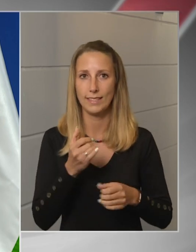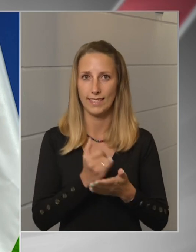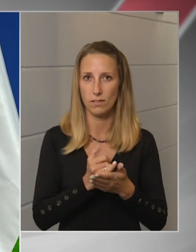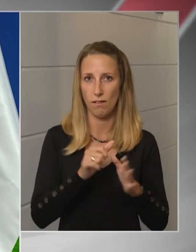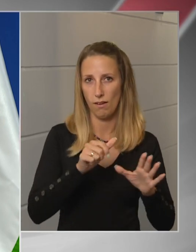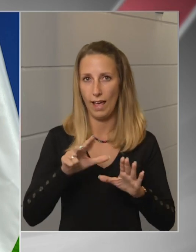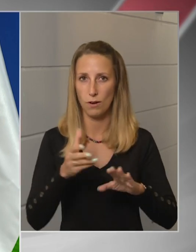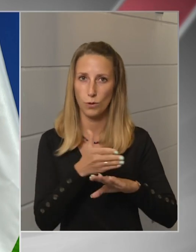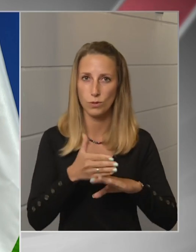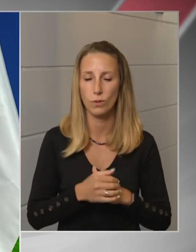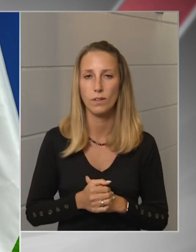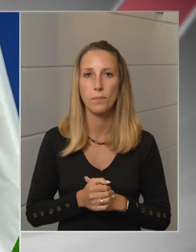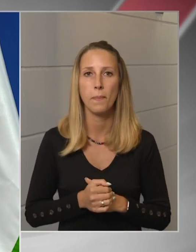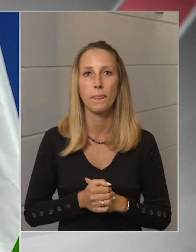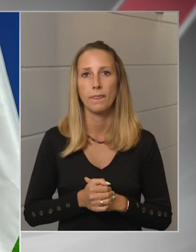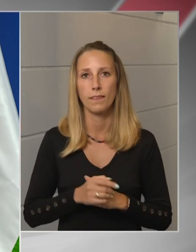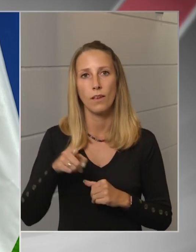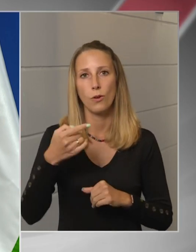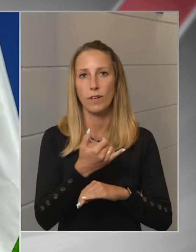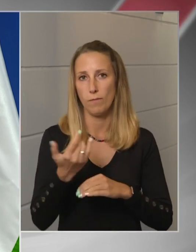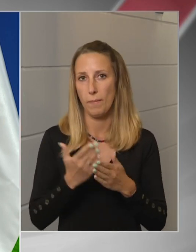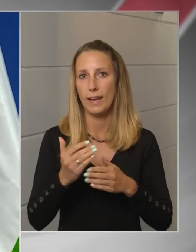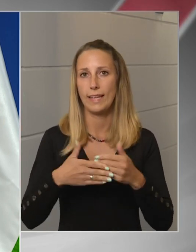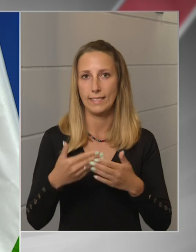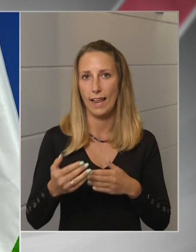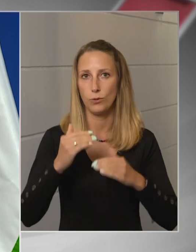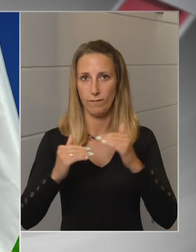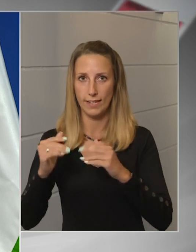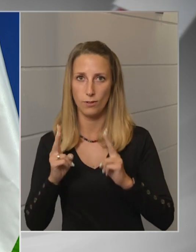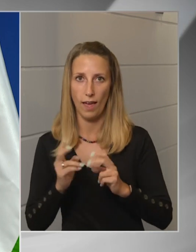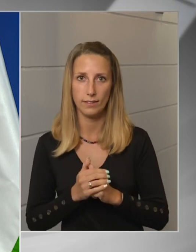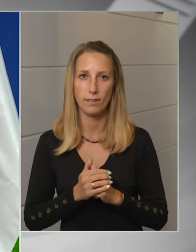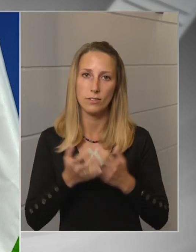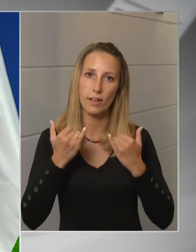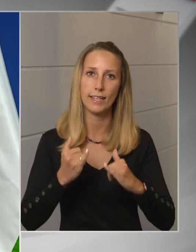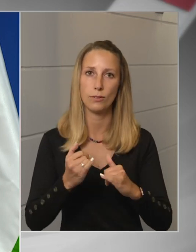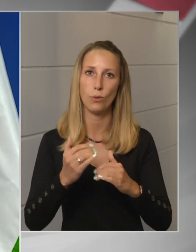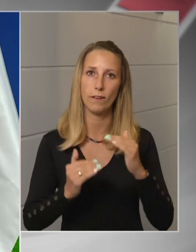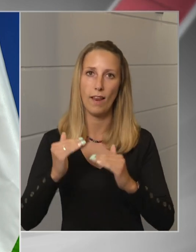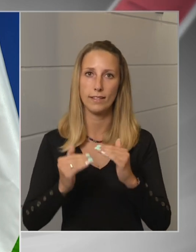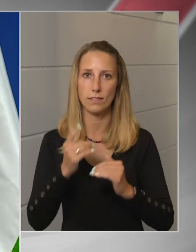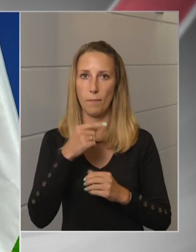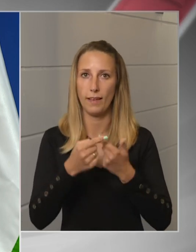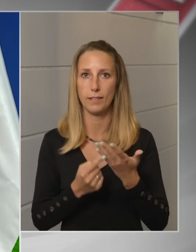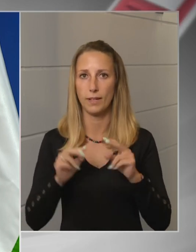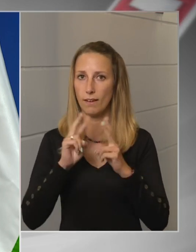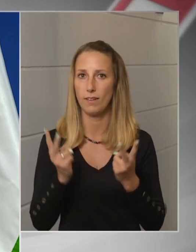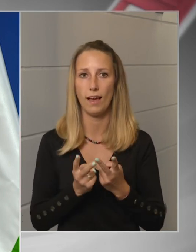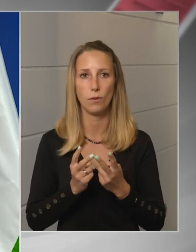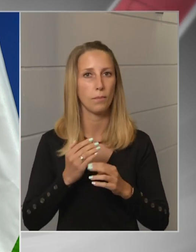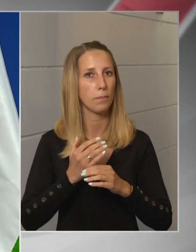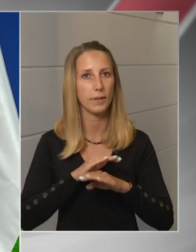jövő évre már egy kezelhető infláció lehet. És az a kiugró infláció, ami egyébként a világon